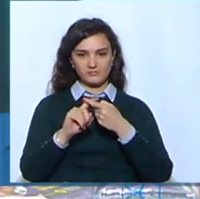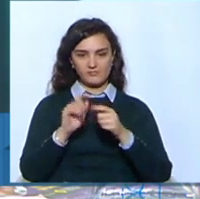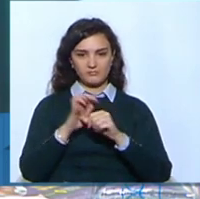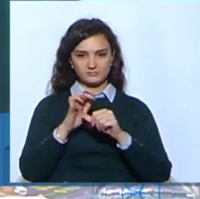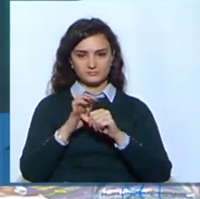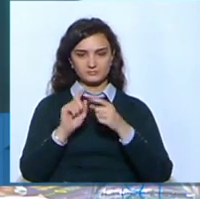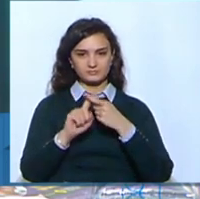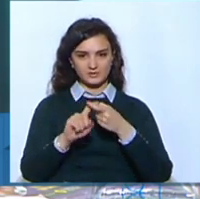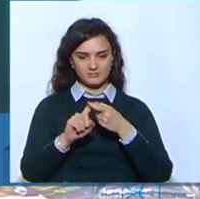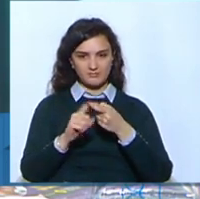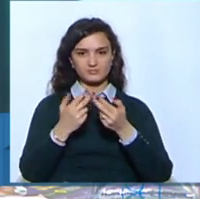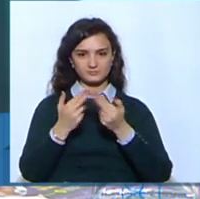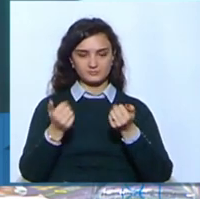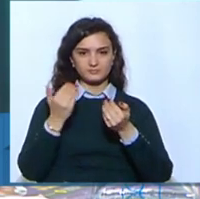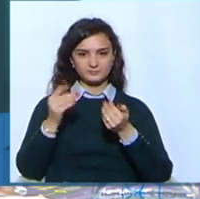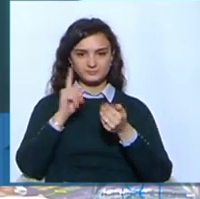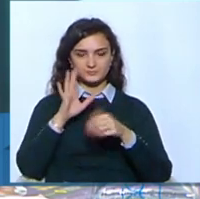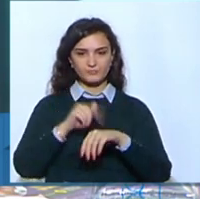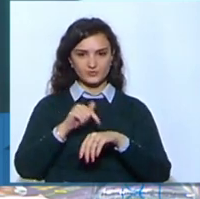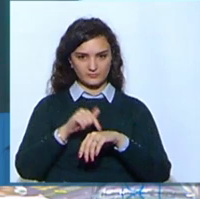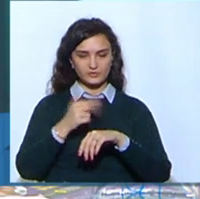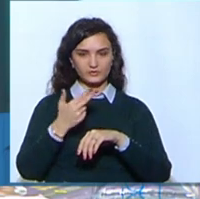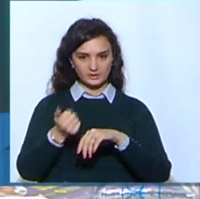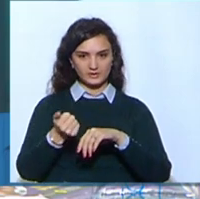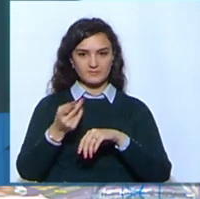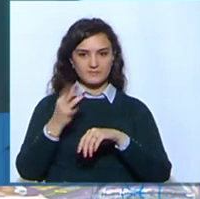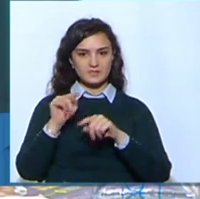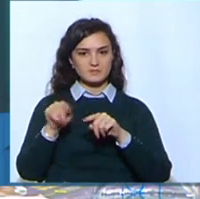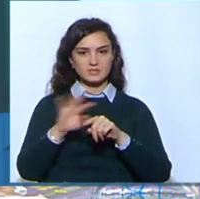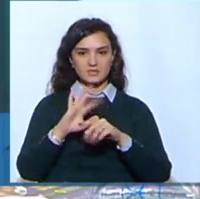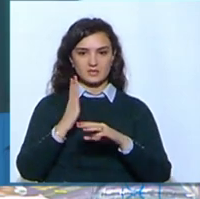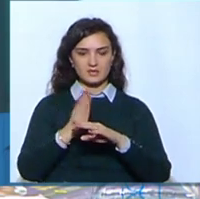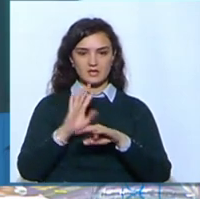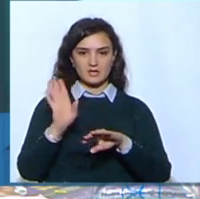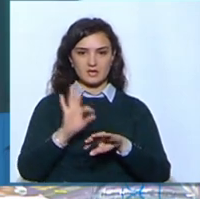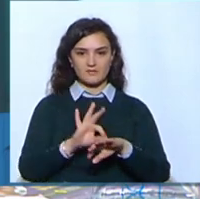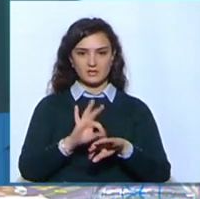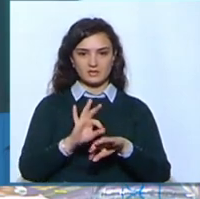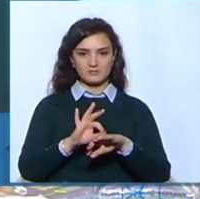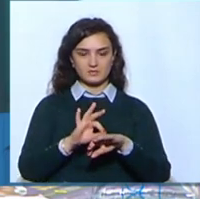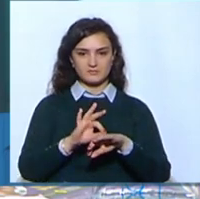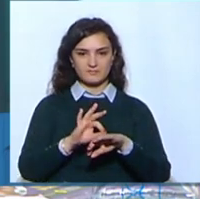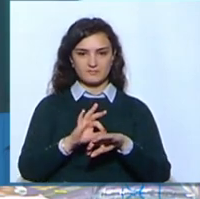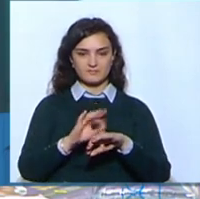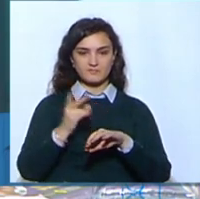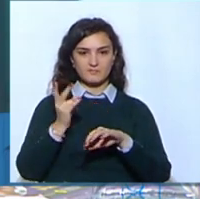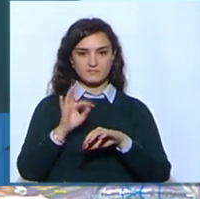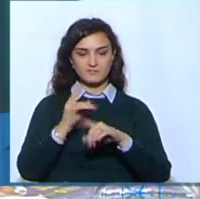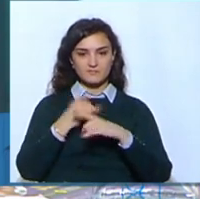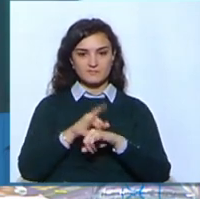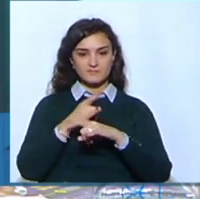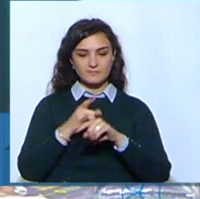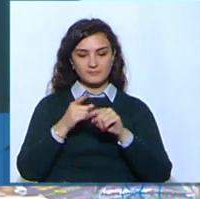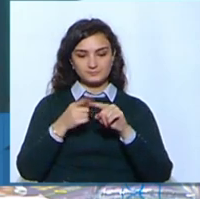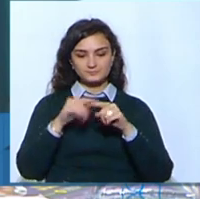სოკოვანი ინფექციით, რა თქმა უნდა, მისთვის დისკომფორტის მომტანია, მაგრამ ეს არ აავადებს ნაყოფის ორგანიზმს, მაგრამ სამშობიარო გზებში